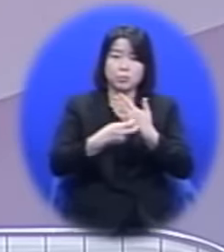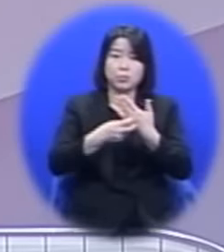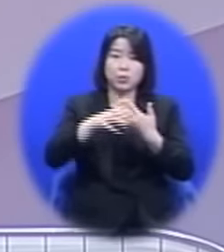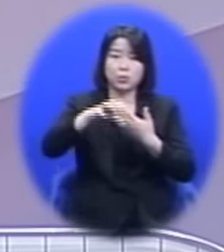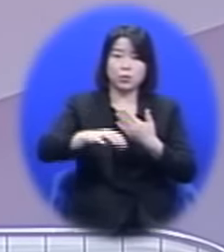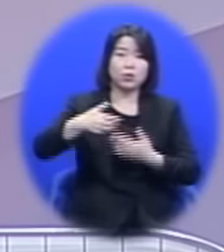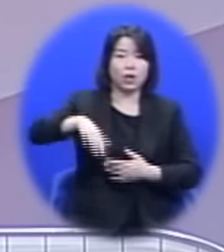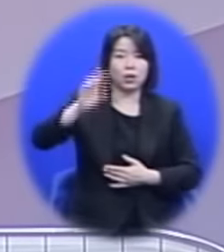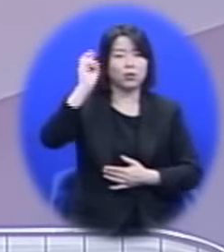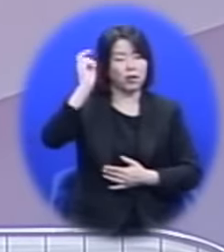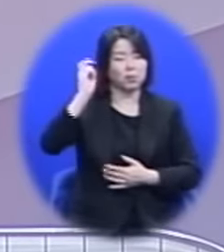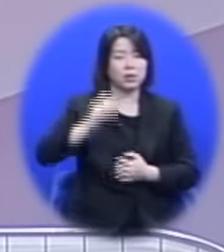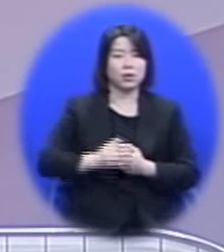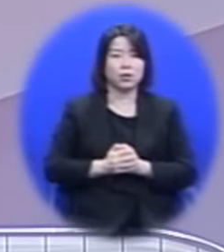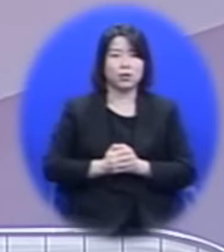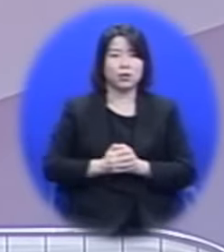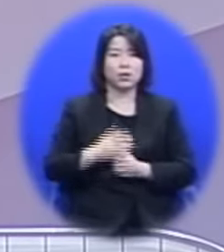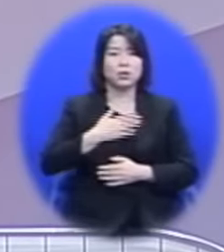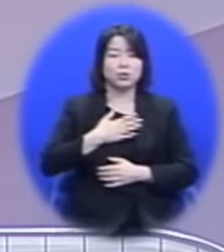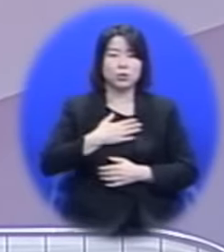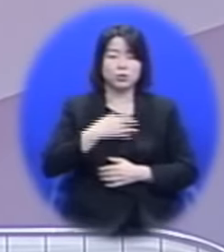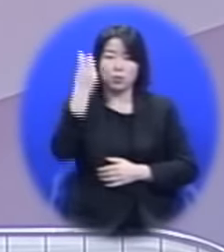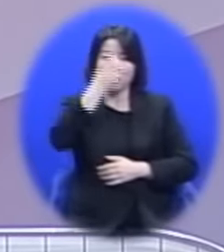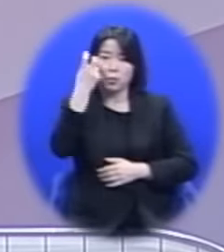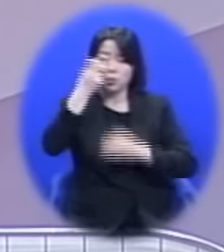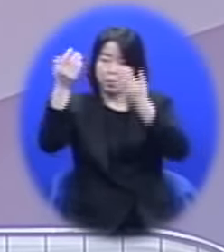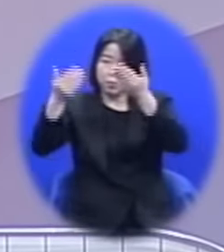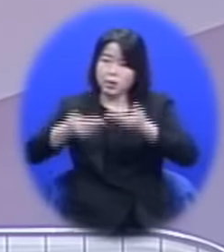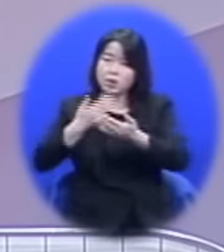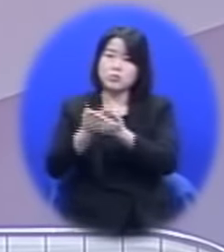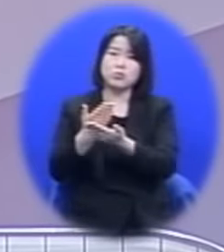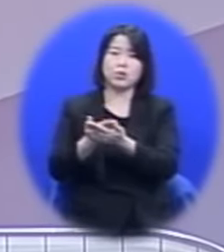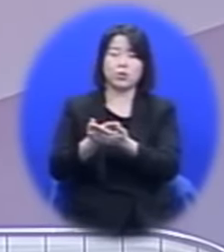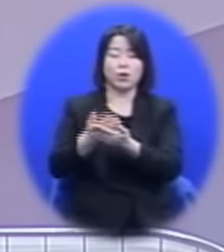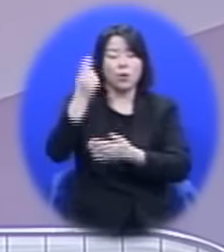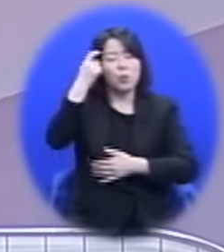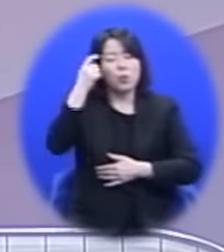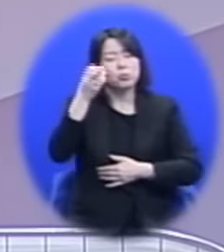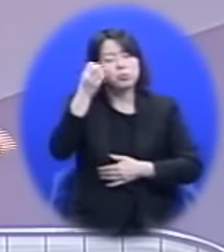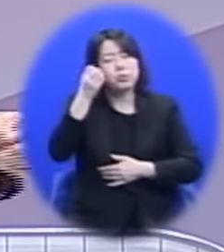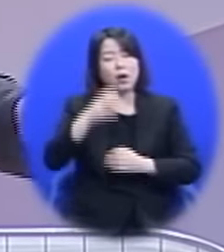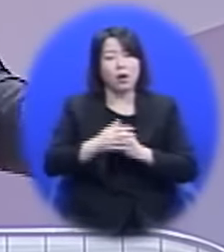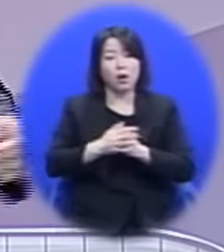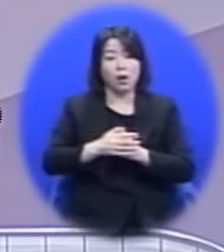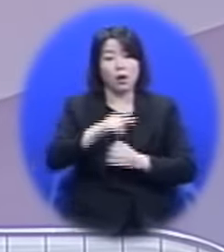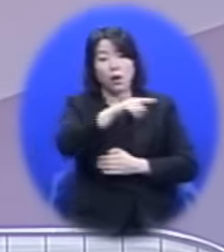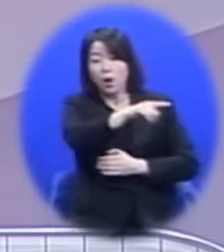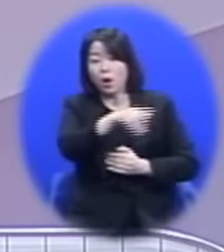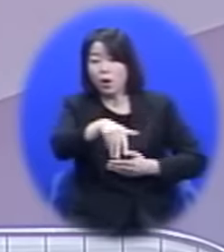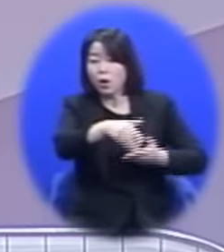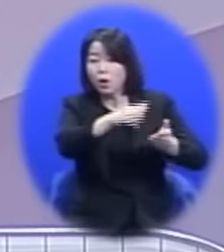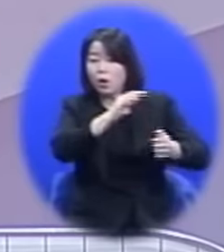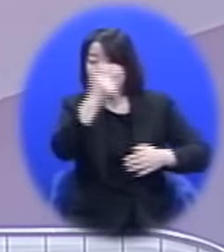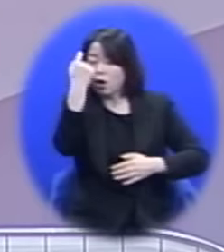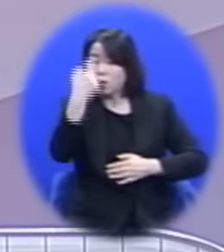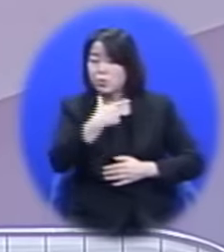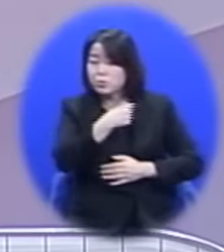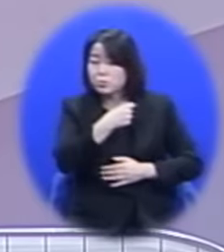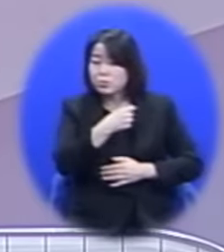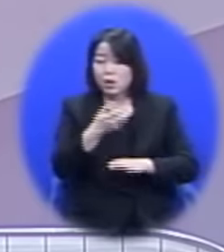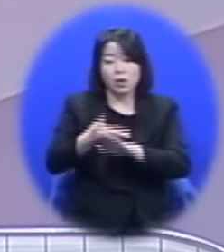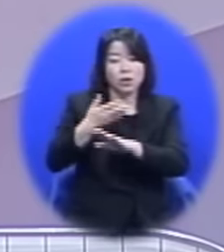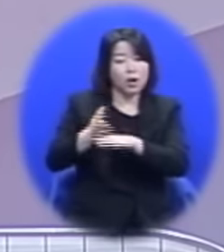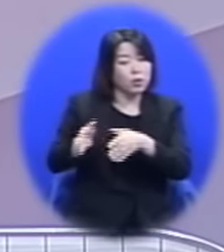겁니다. 저를 좀 진찰해 주세요. 제가 왜 이렇습니까? 제가 가야 되는 길로 가지 못하고 자꾸 엉뚱한